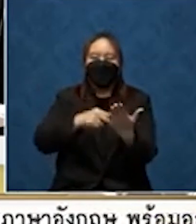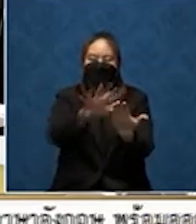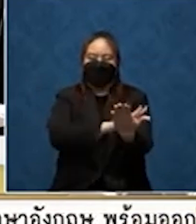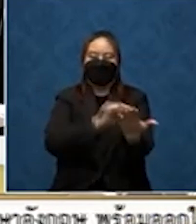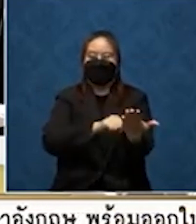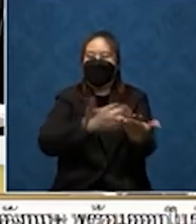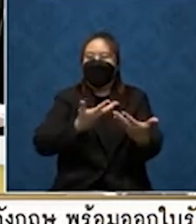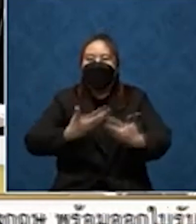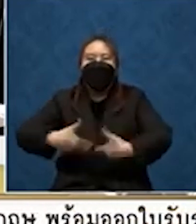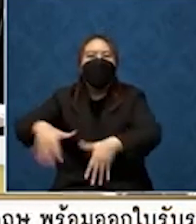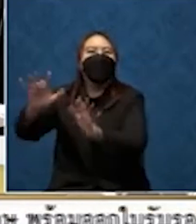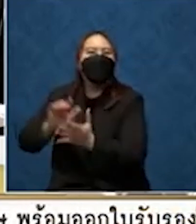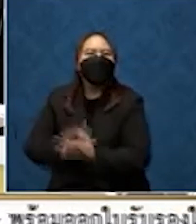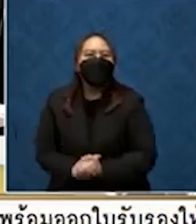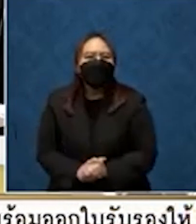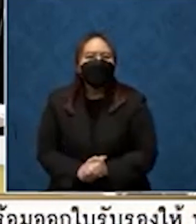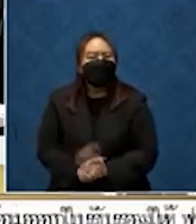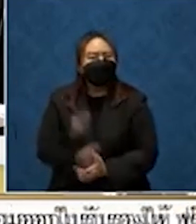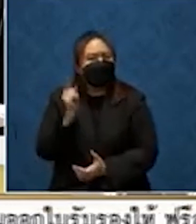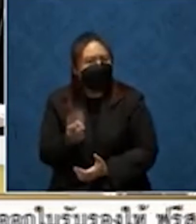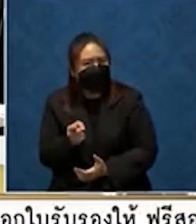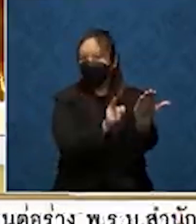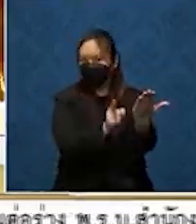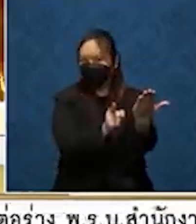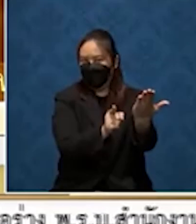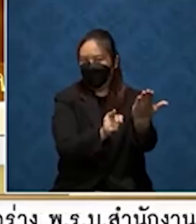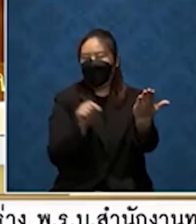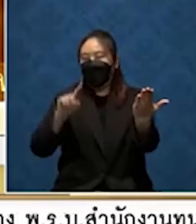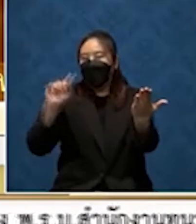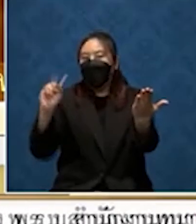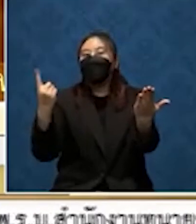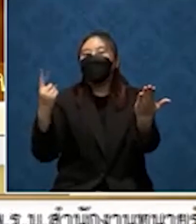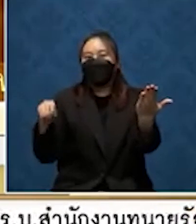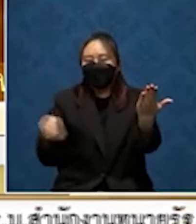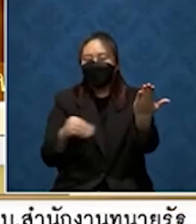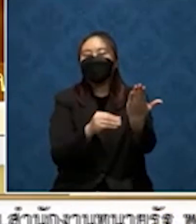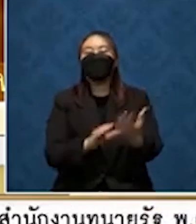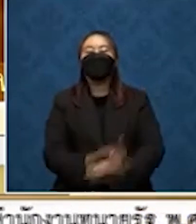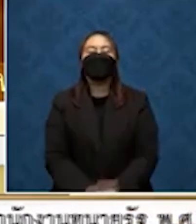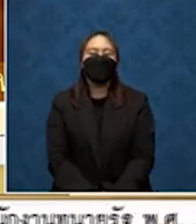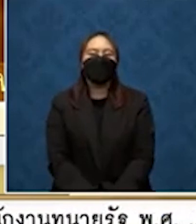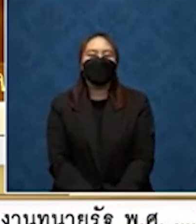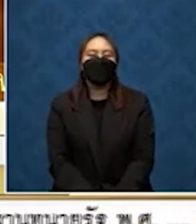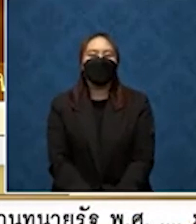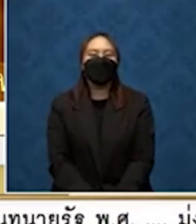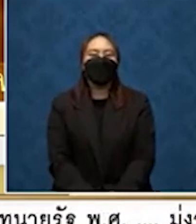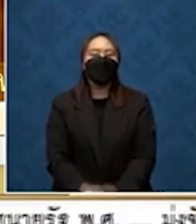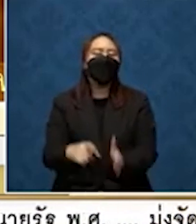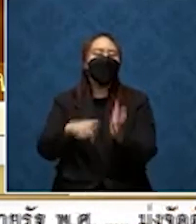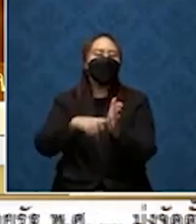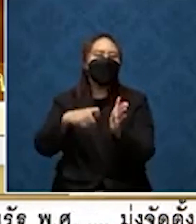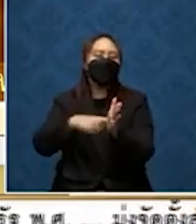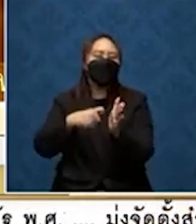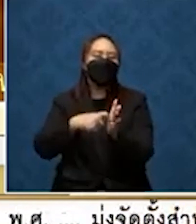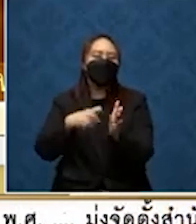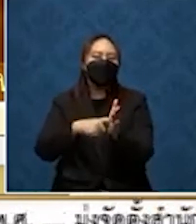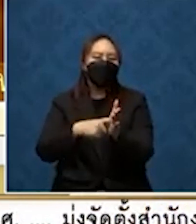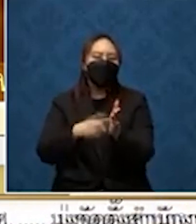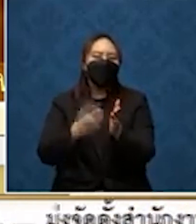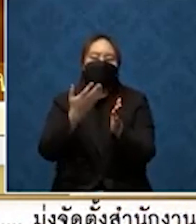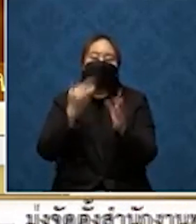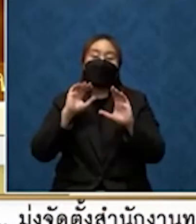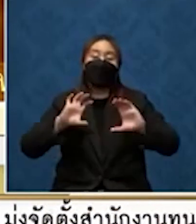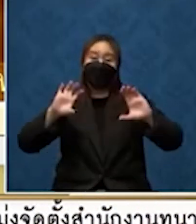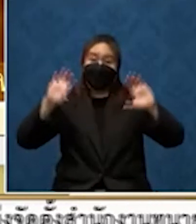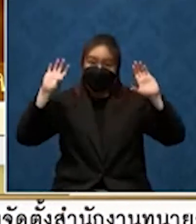ว่าตรงนี้เนี่ยทางด้านพลเอกอนุพงษ์เผ่าจินดารัฐมนตรีว่าการกระทรวงมหาดไทยเนี่ยก็เป็นคนชี้แจงแทนนายกรัฐมนตรีก็บ